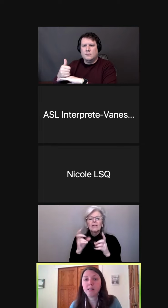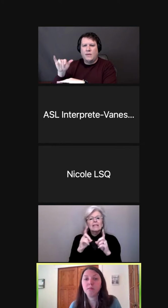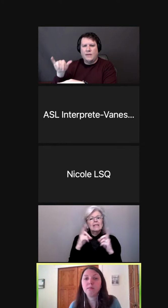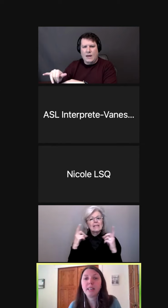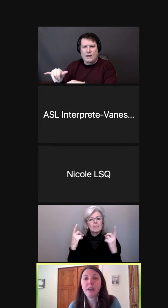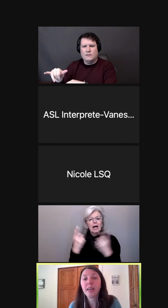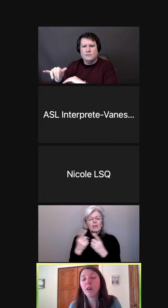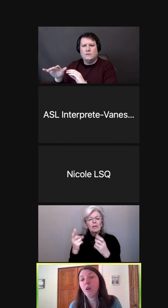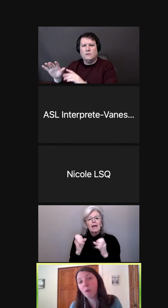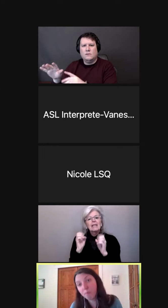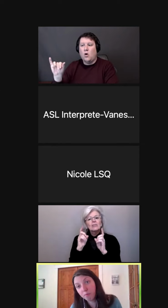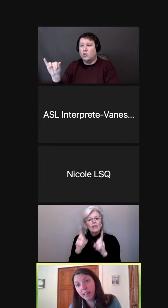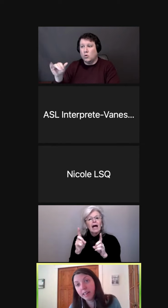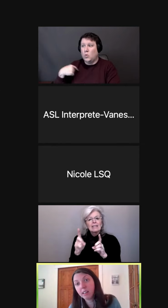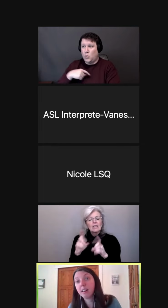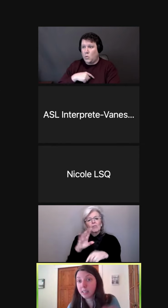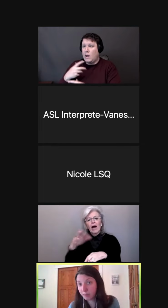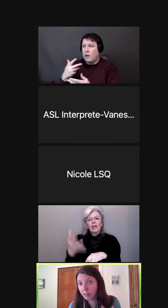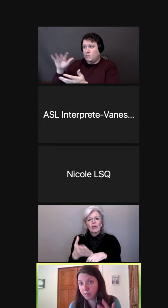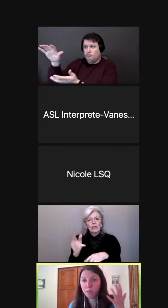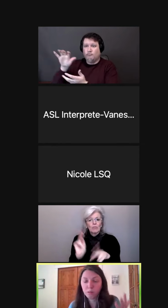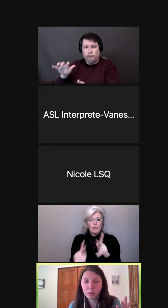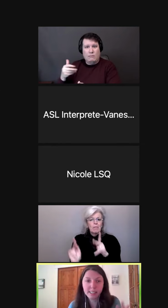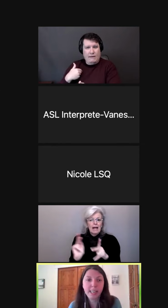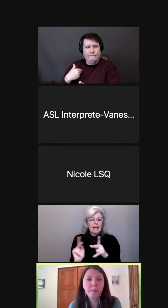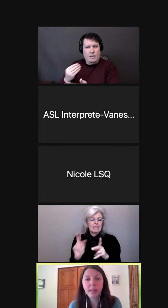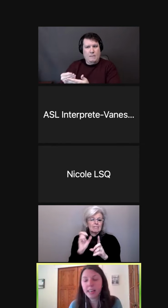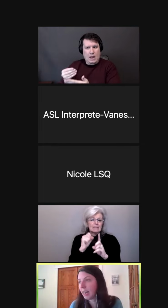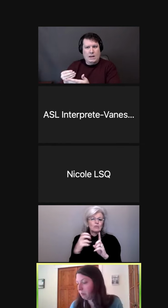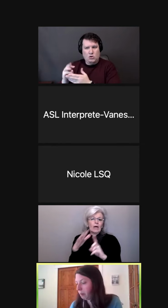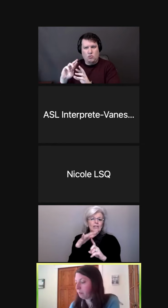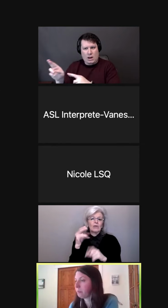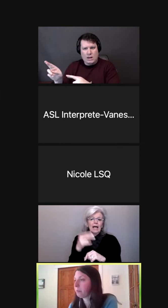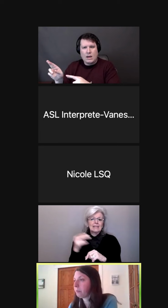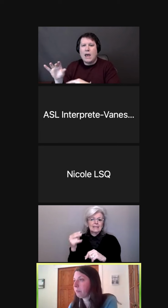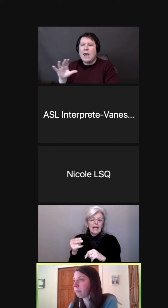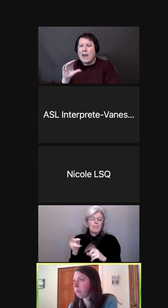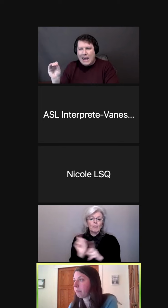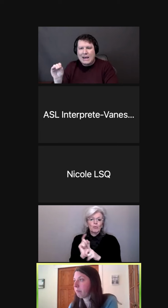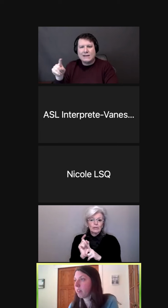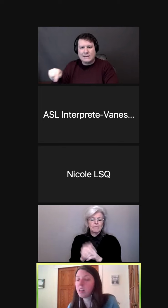de l'éducation d'accueillir un public en situation de handicap également.